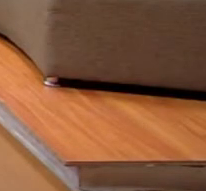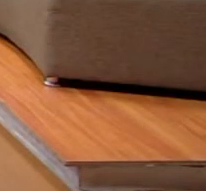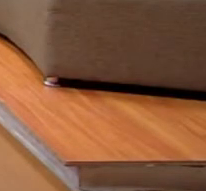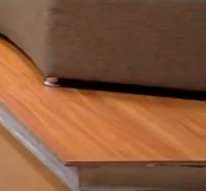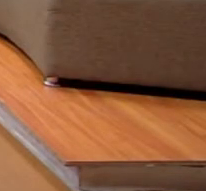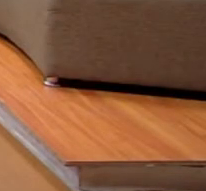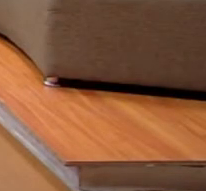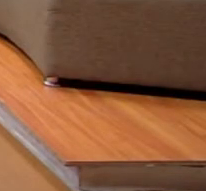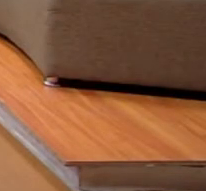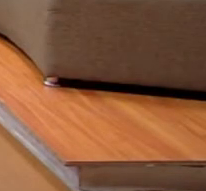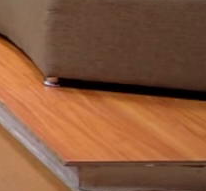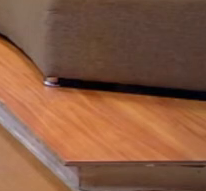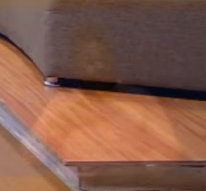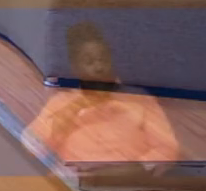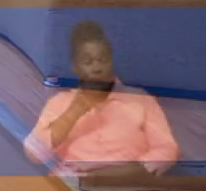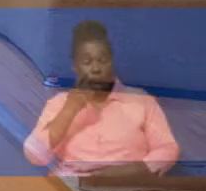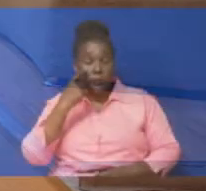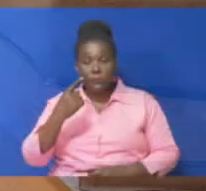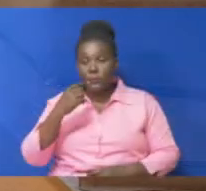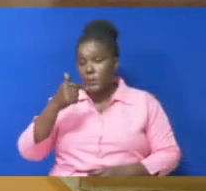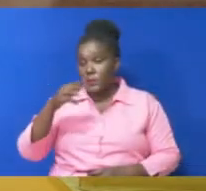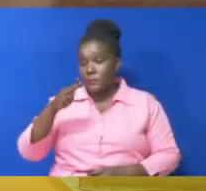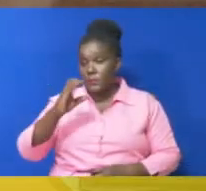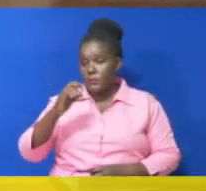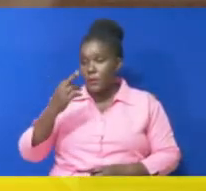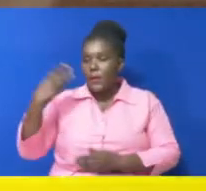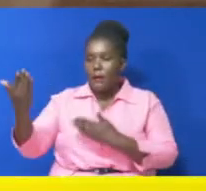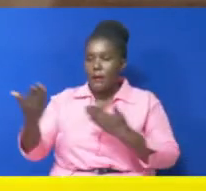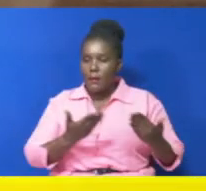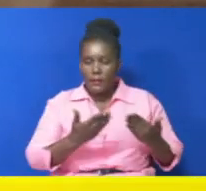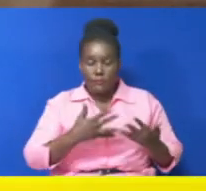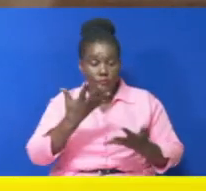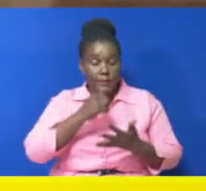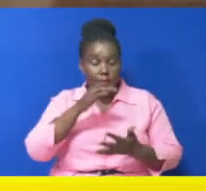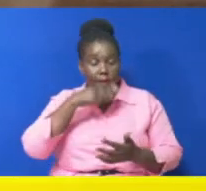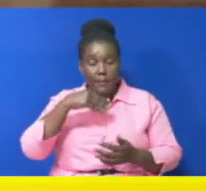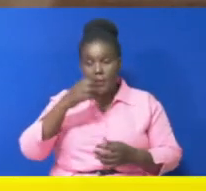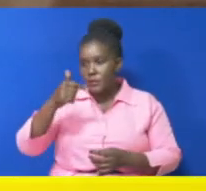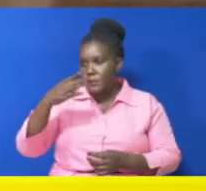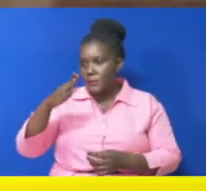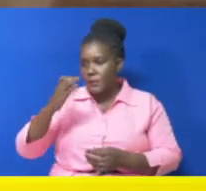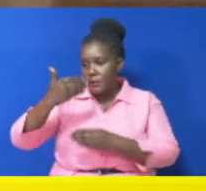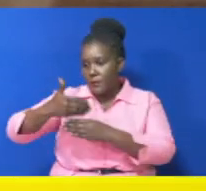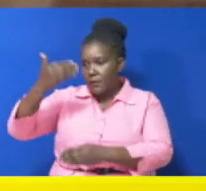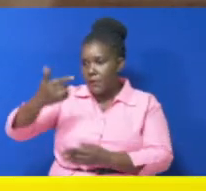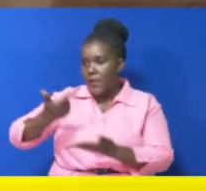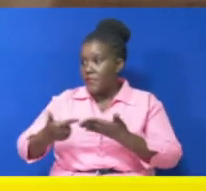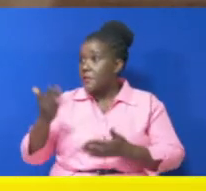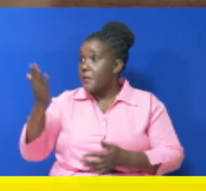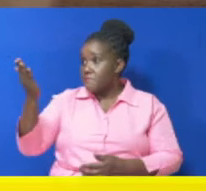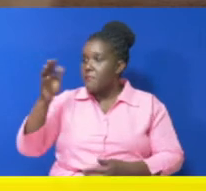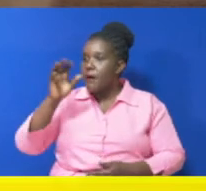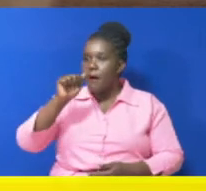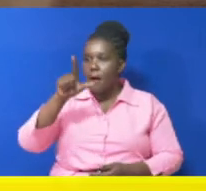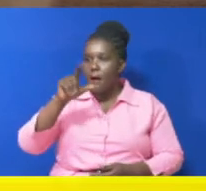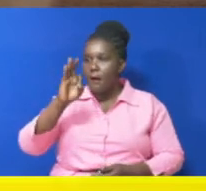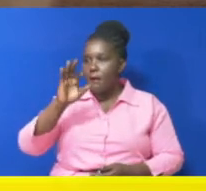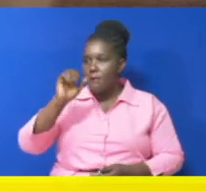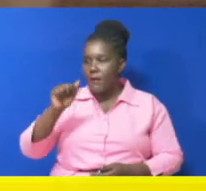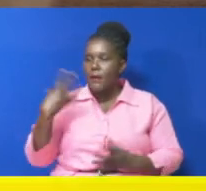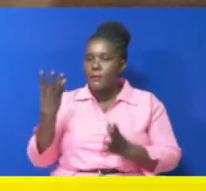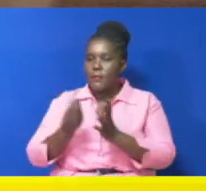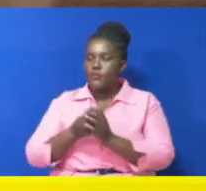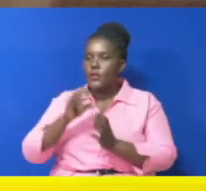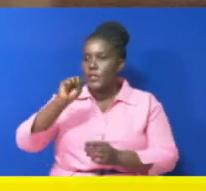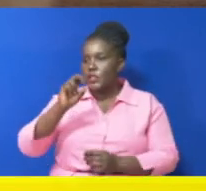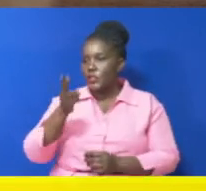za jioni mtazamaji wa TBC One, karibu katika TBC Kioo. Jina langu ni Alpha Wawa, nipo na Shinuna